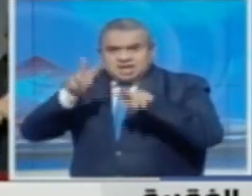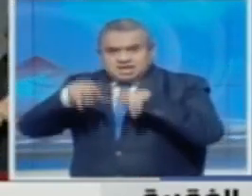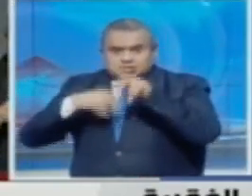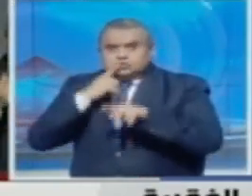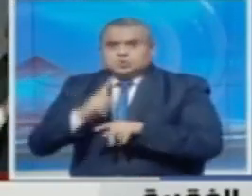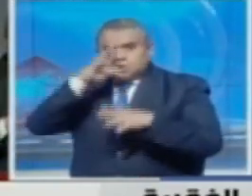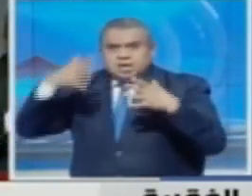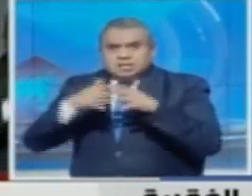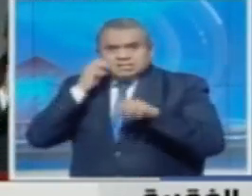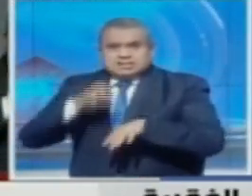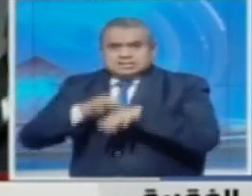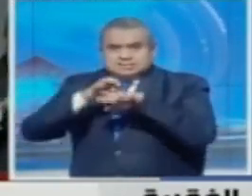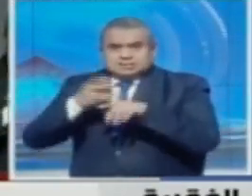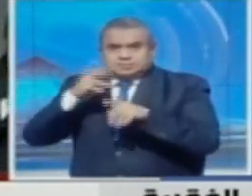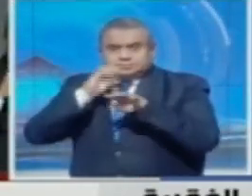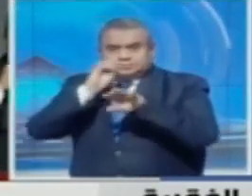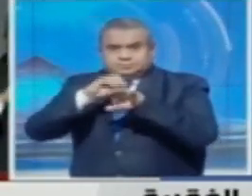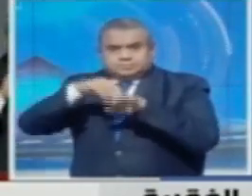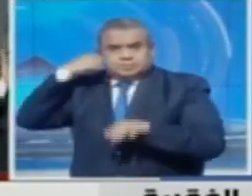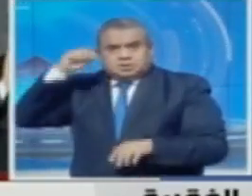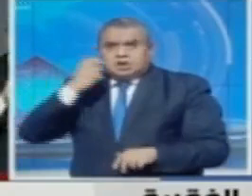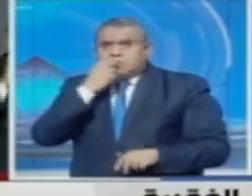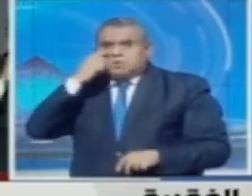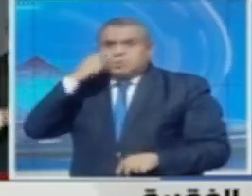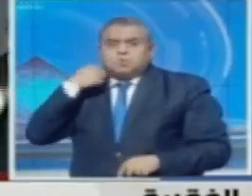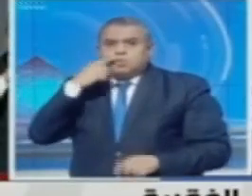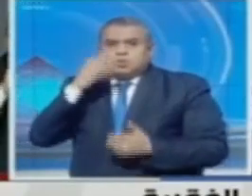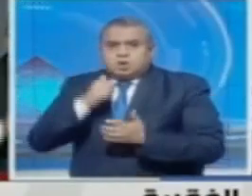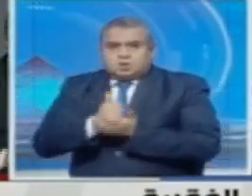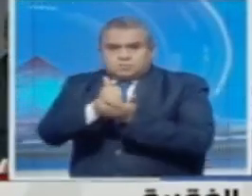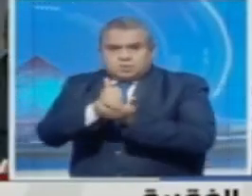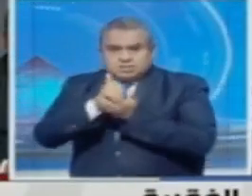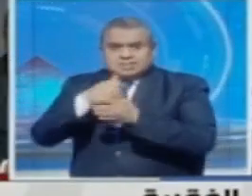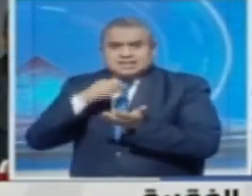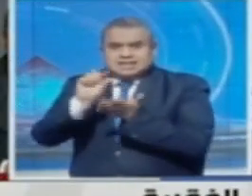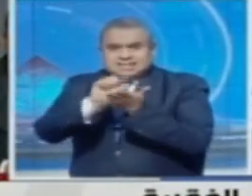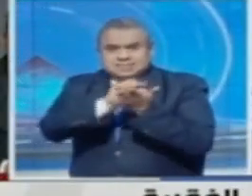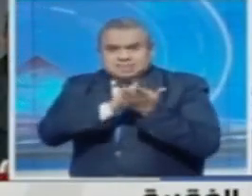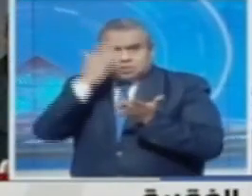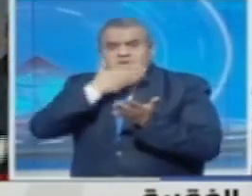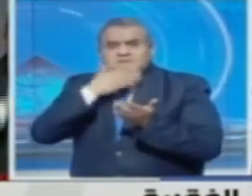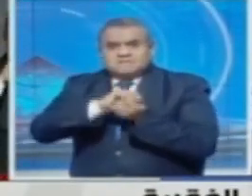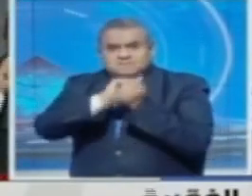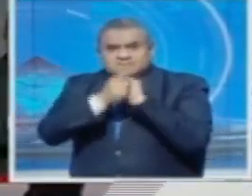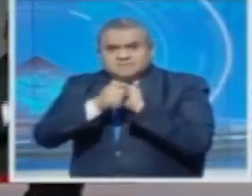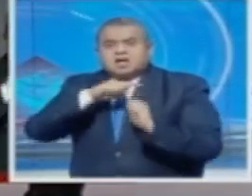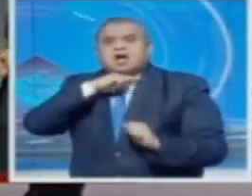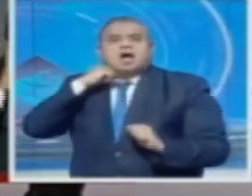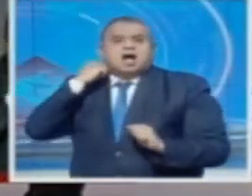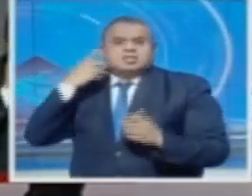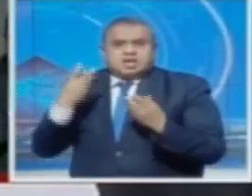كبيرة للإنسانية. كما دعا رئيس الكونغو مؤسسات التمويل الدولي لدعم الدول الإفريقية في التحول للاقتصاد